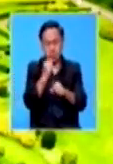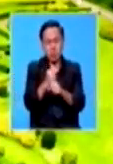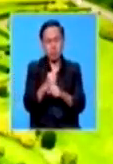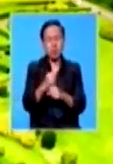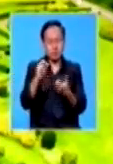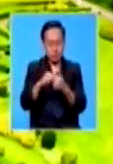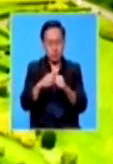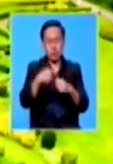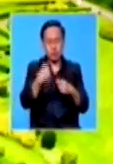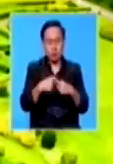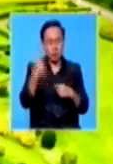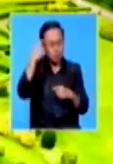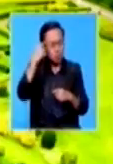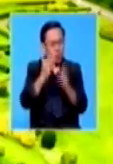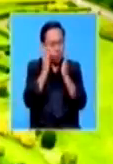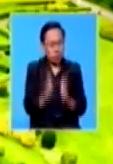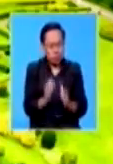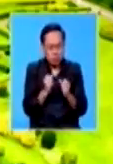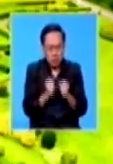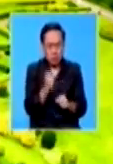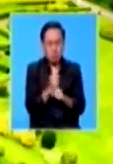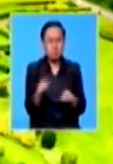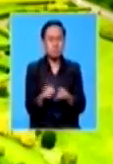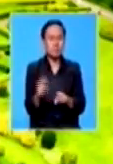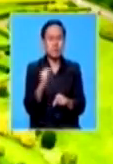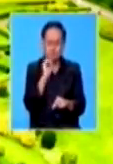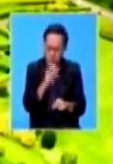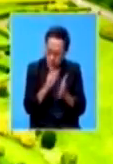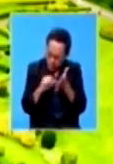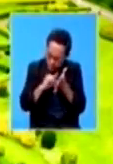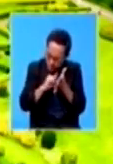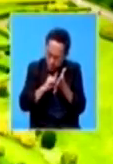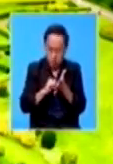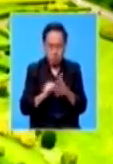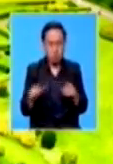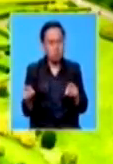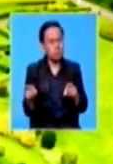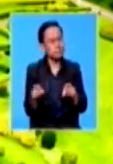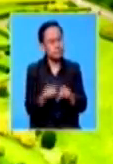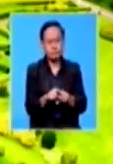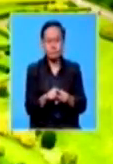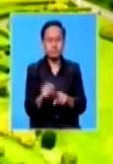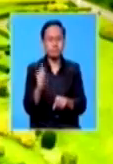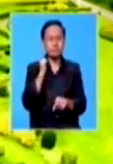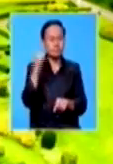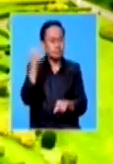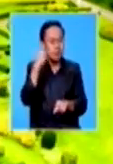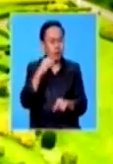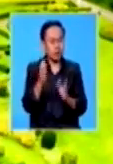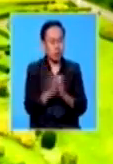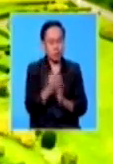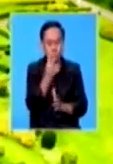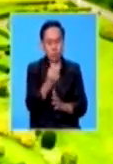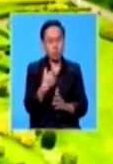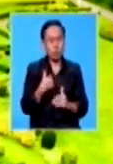รัฐบาลผ่านๆมาก็เป็นแบบเดิมนะผมไม่ได้โทษอะไม่โทษท่านเราต้องแก้ไงนั้นเราต้องมาดูเรื่องการบริการในกิจกรรมที่ต้